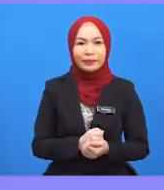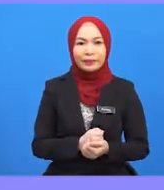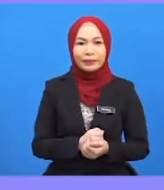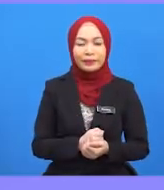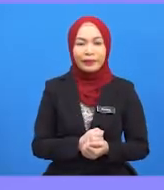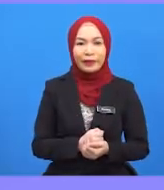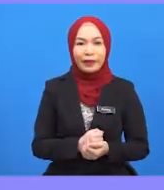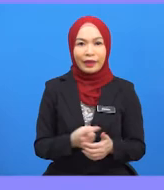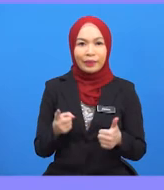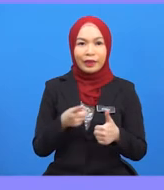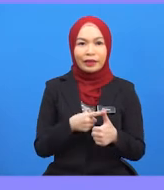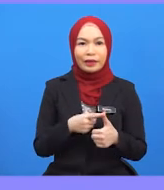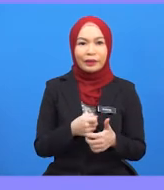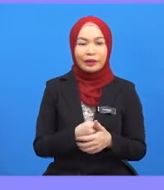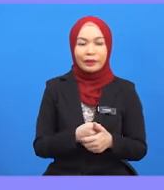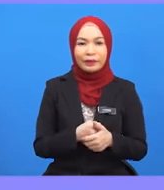Okey, itu yang pertama.